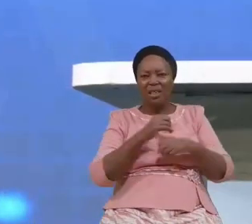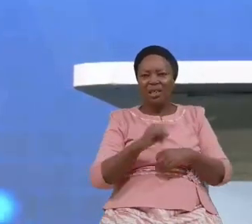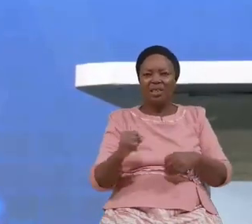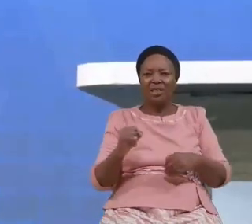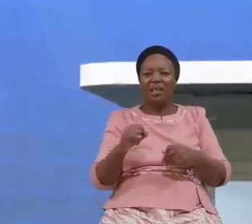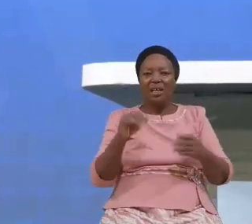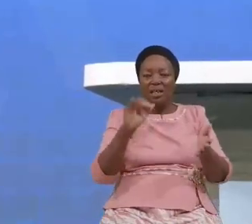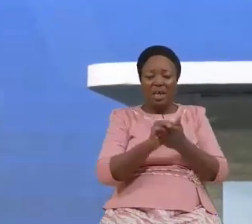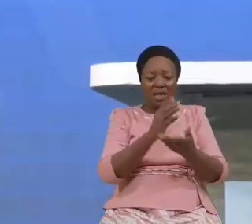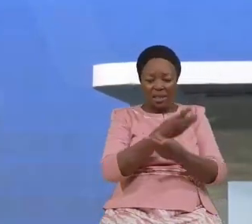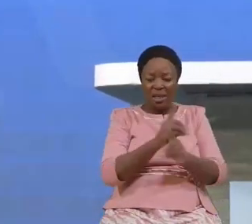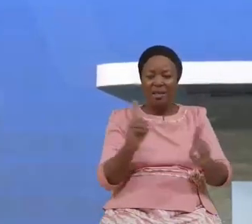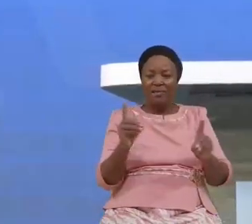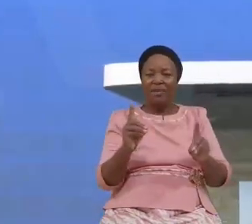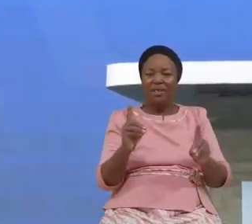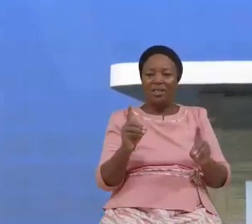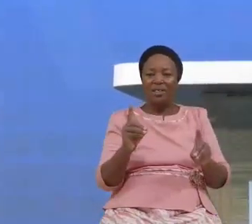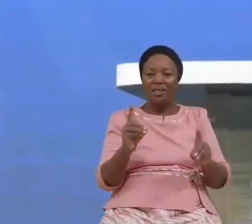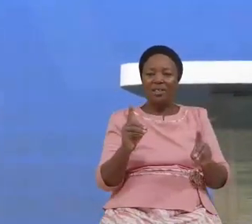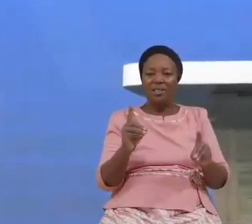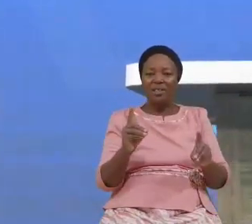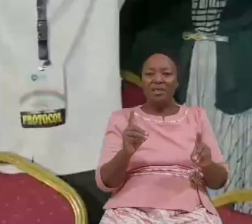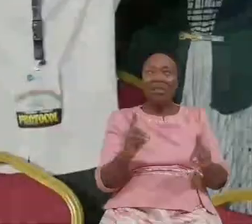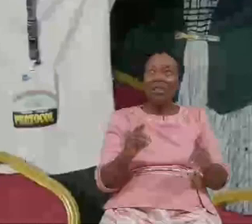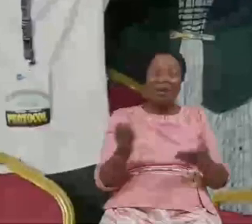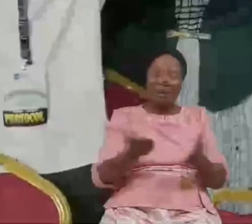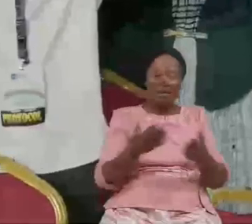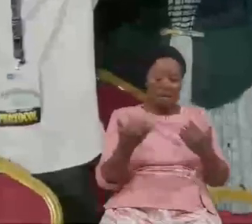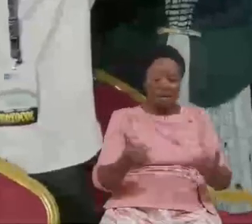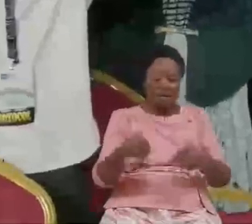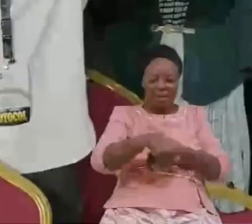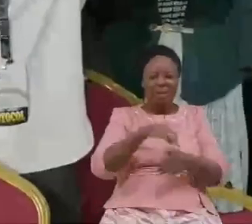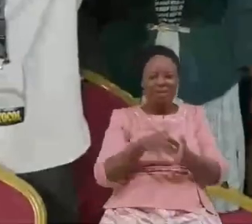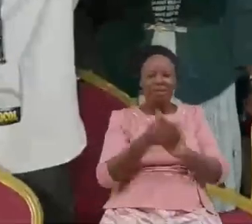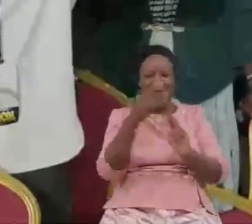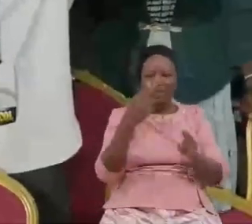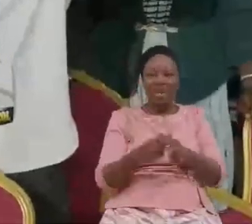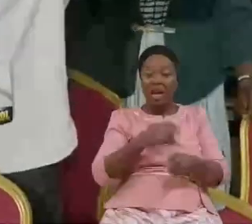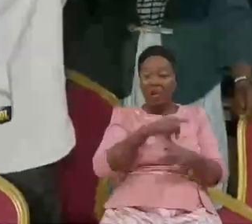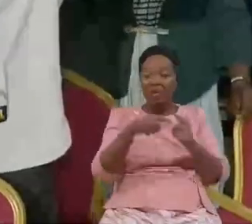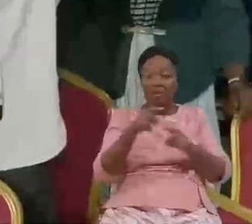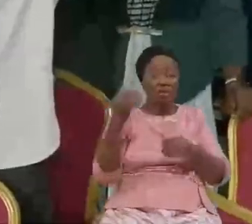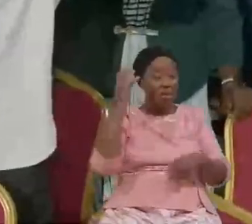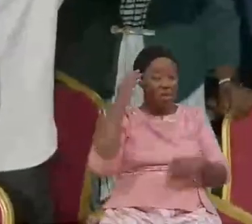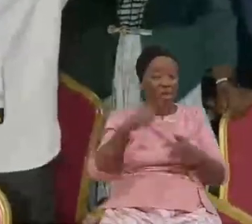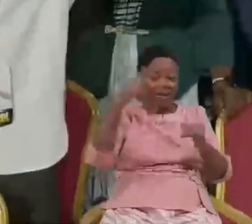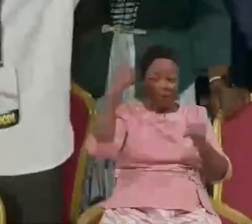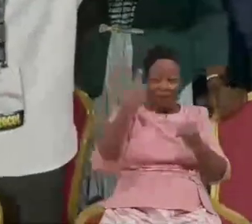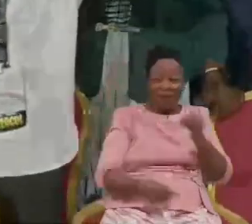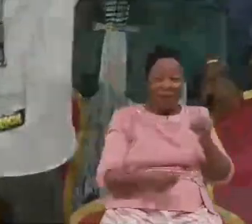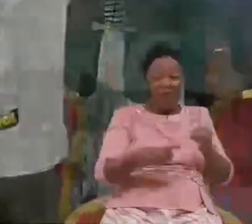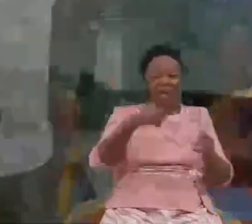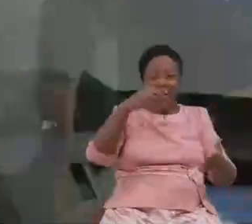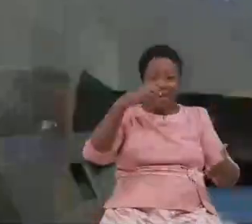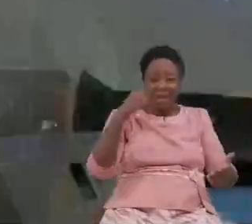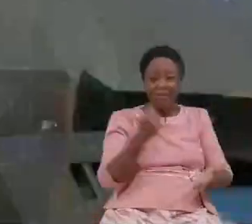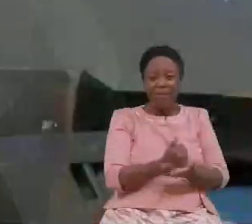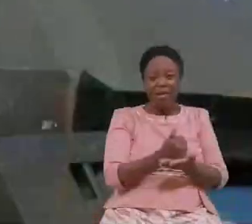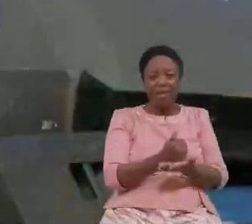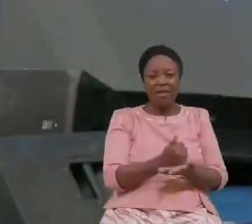cette délivrance ce soir et quand tu entendras le dernier AMEN